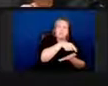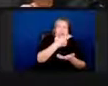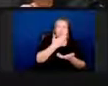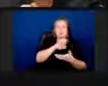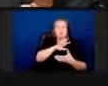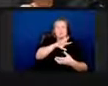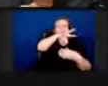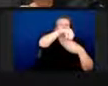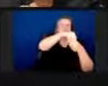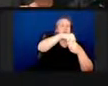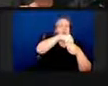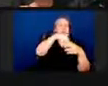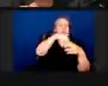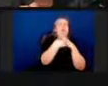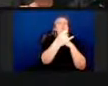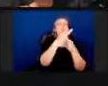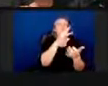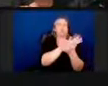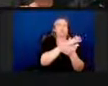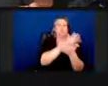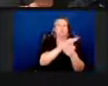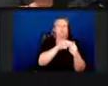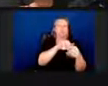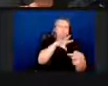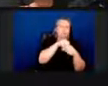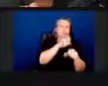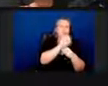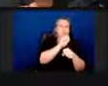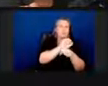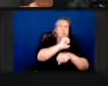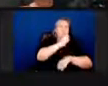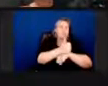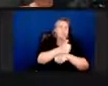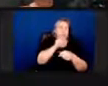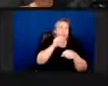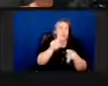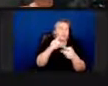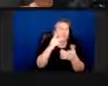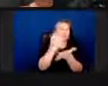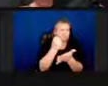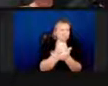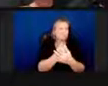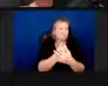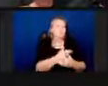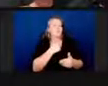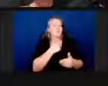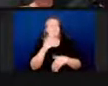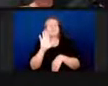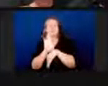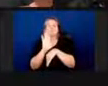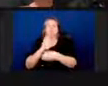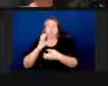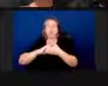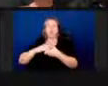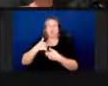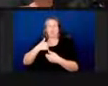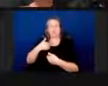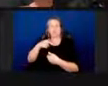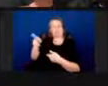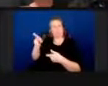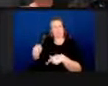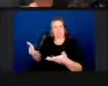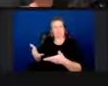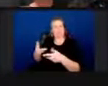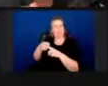إلى داخل المدرسة لكي يكون لدينا فرص تعليمية أخرى. لدينا أيضا شركاؤنا في العمل، توني جورج موجود